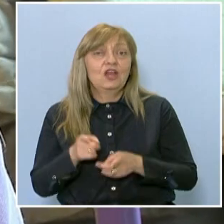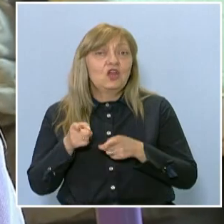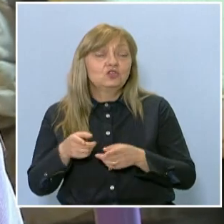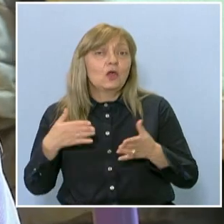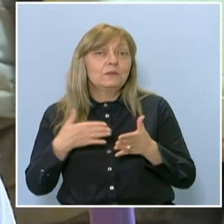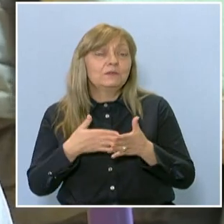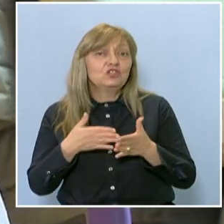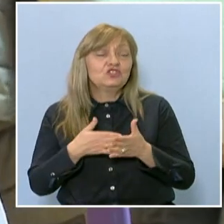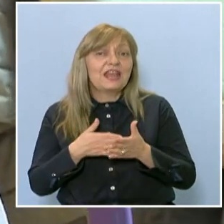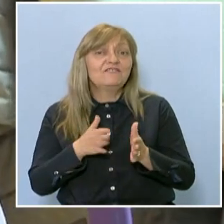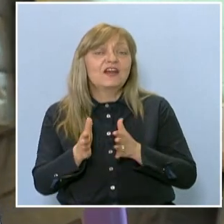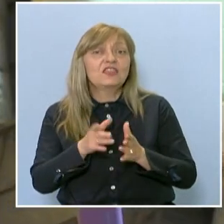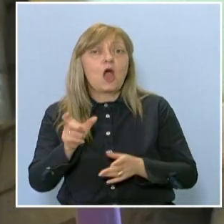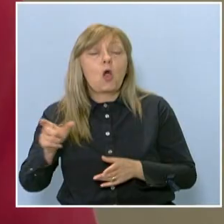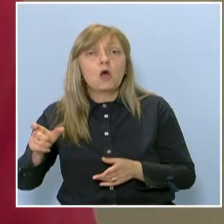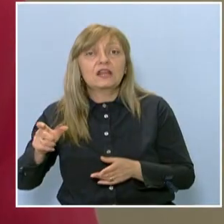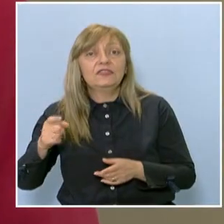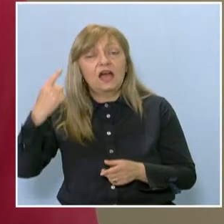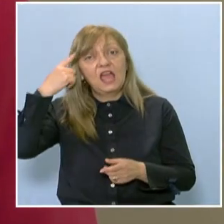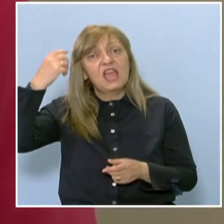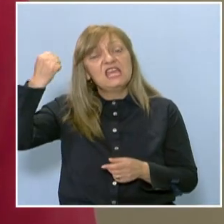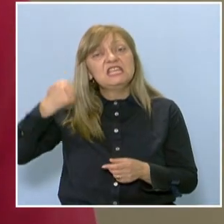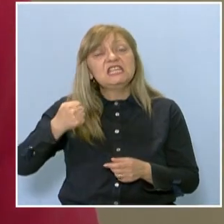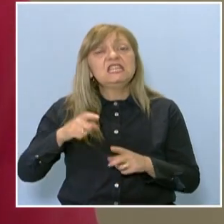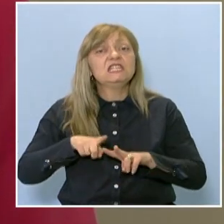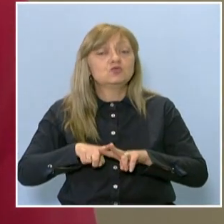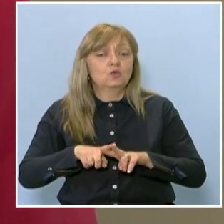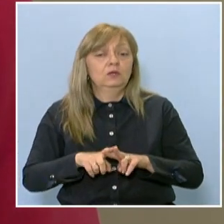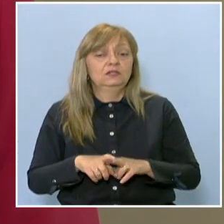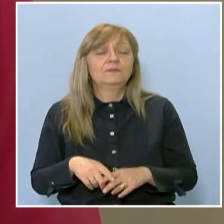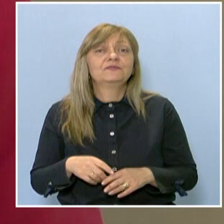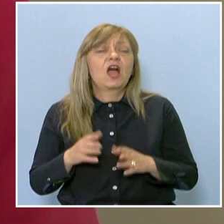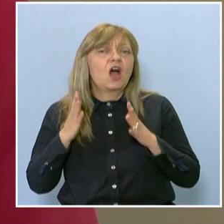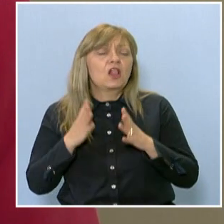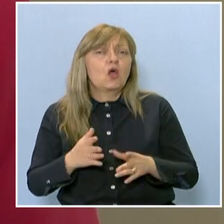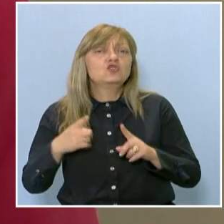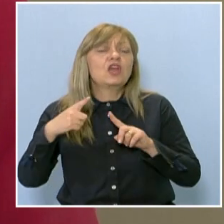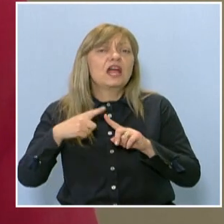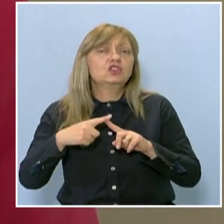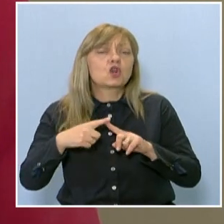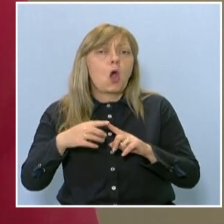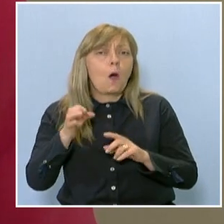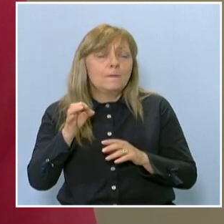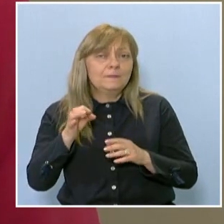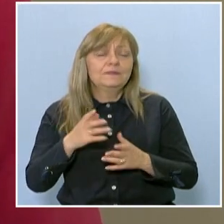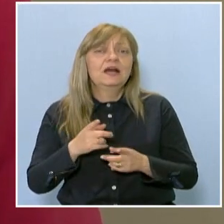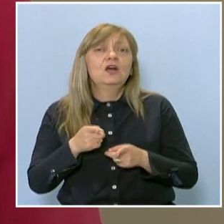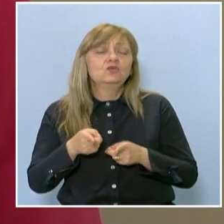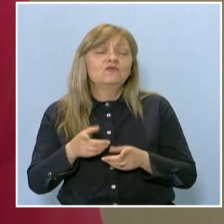причинява на хората инсулт. Злия Тромб, който в нашата история е злия